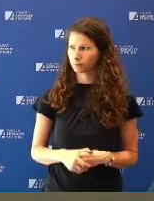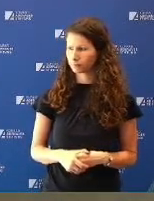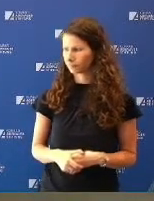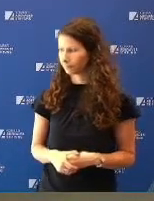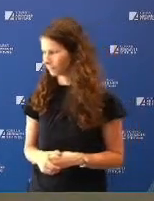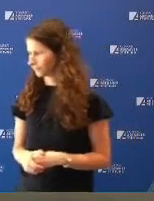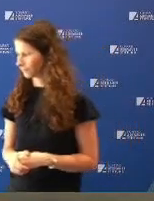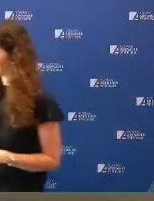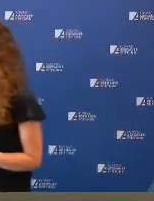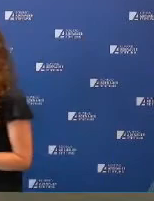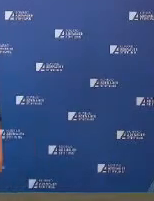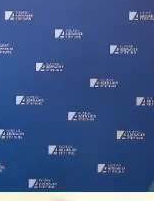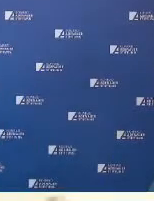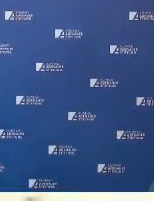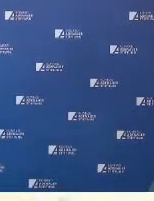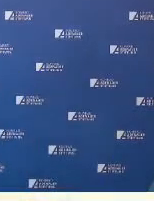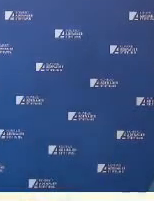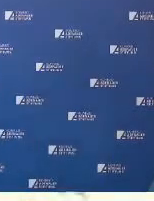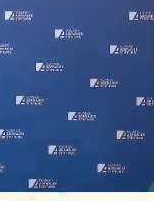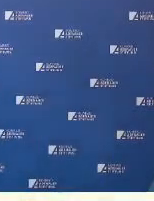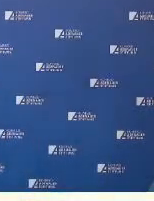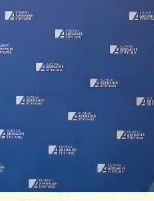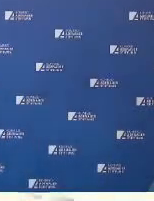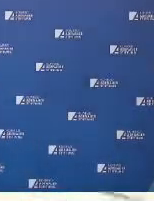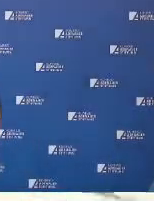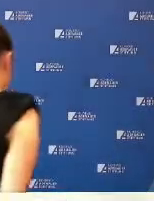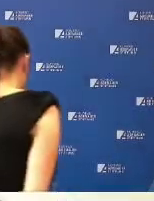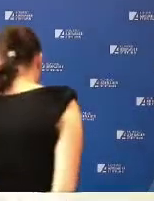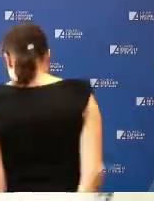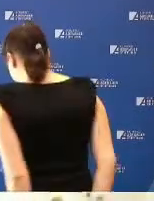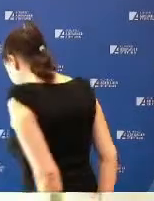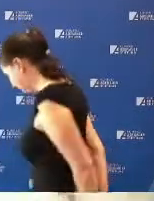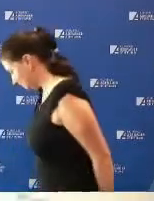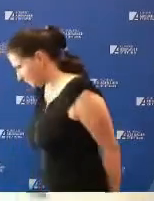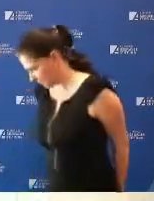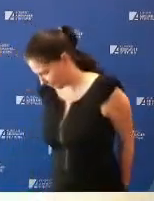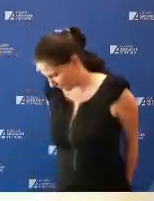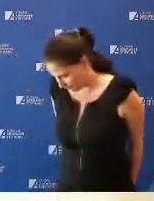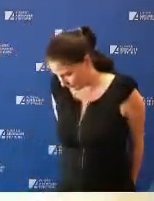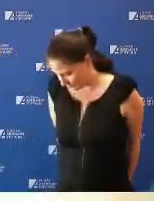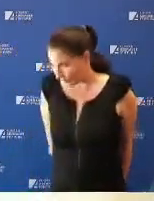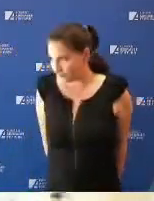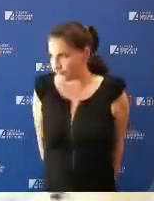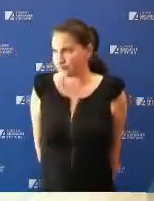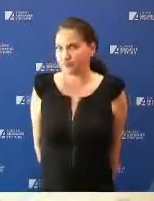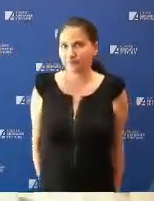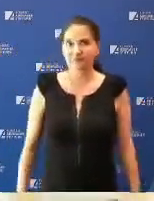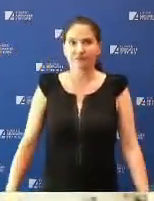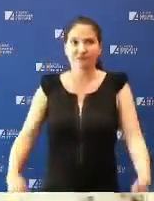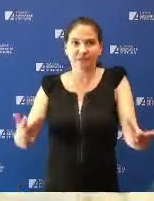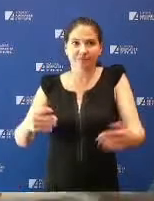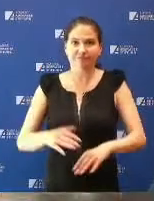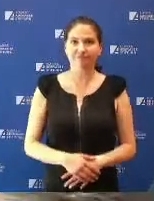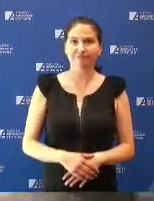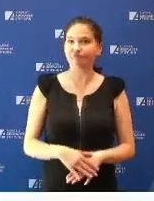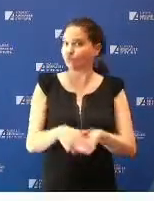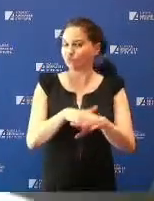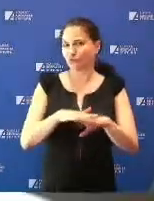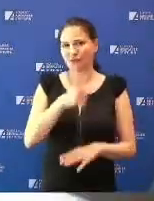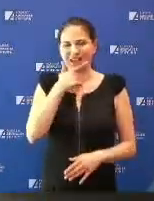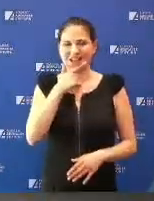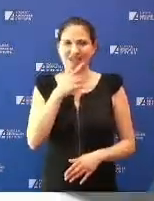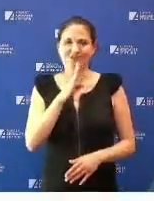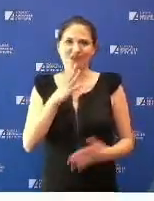die man sich beziehen könnte. Sie ist zwar nicht einklagbar, aber die Idee ist, dass Branchenkollegen sie verwenden und Feedback darüber geben können, was funktioniert und was